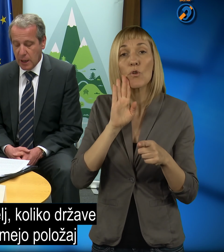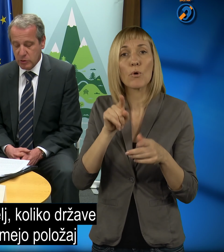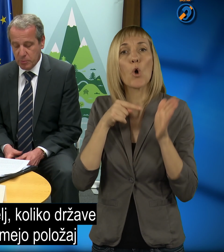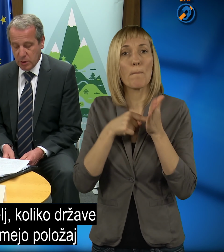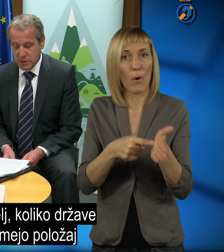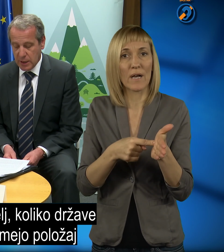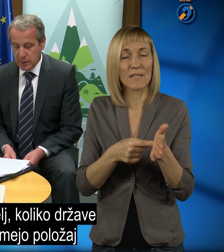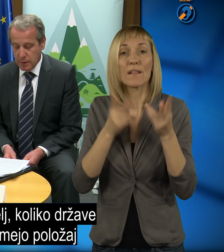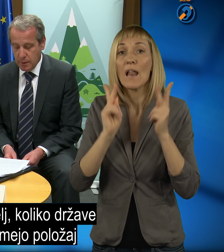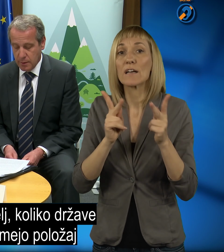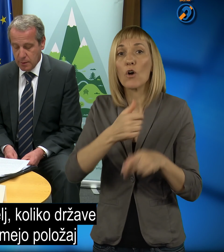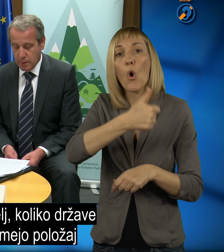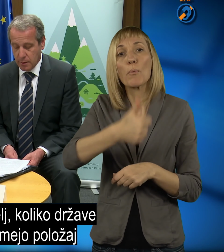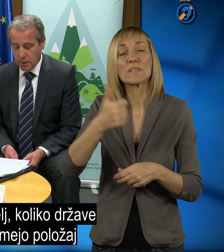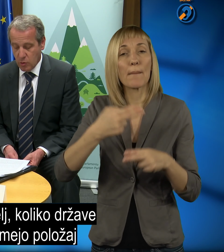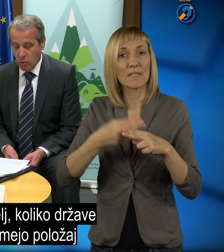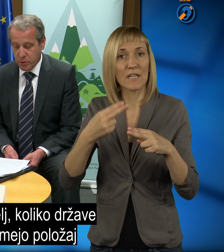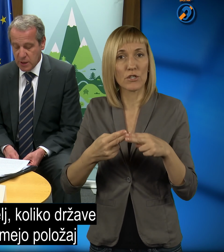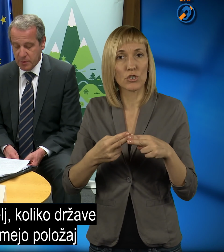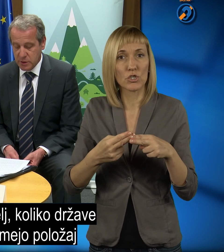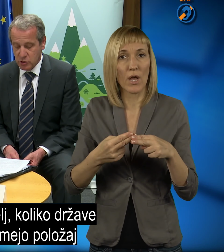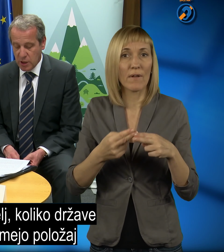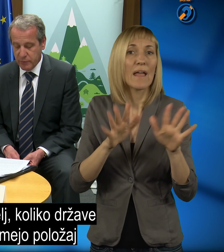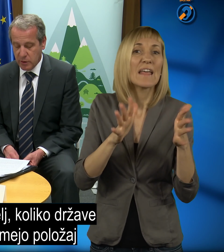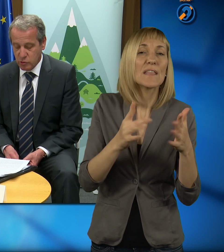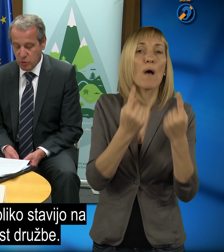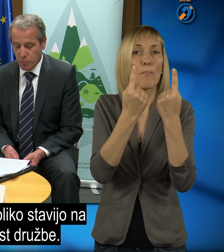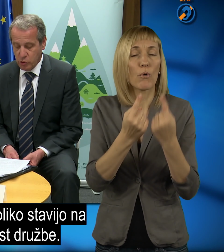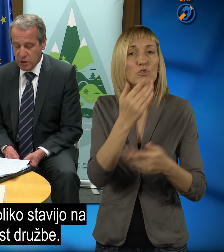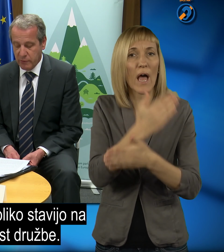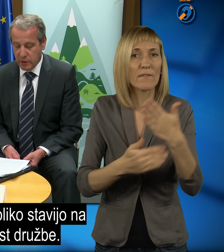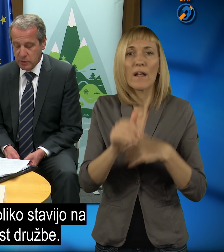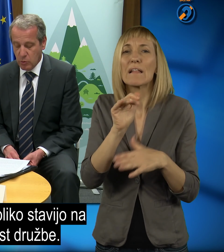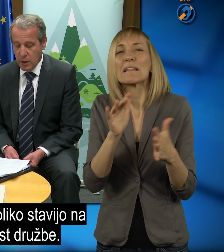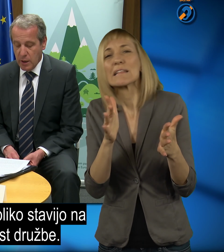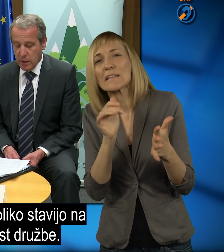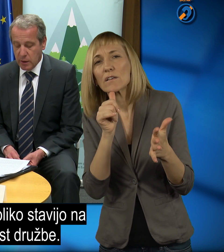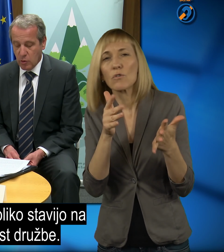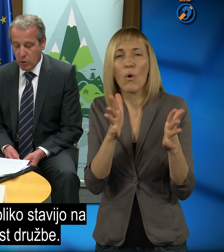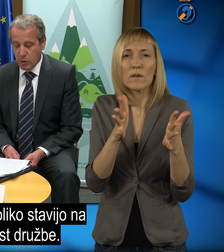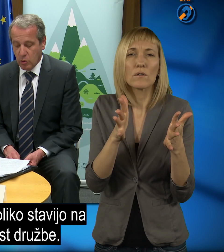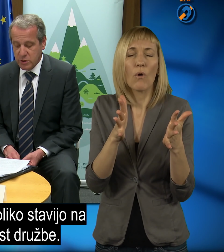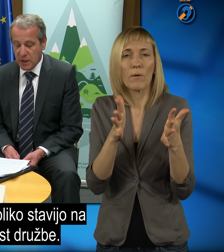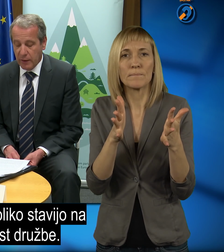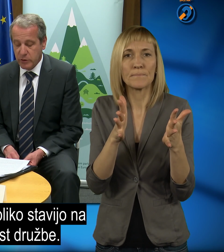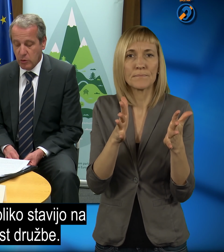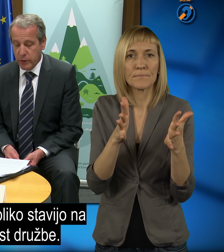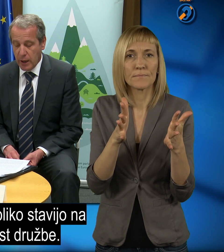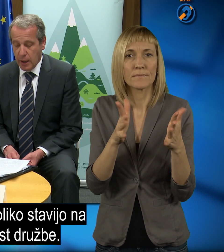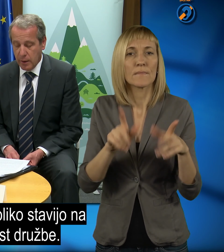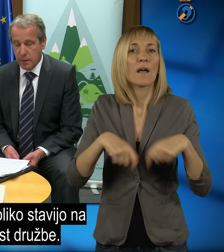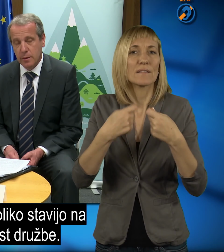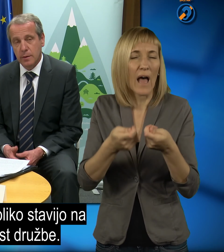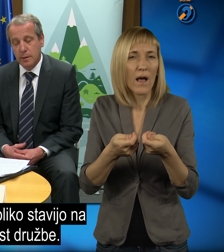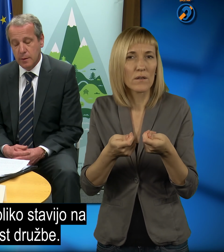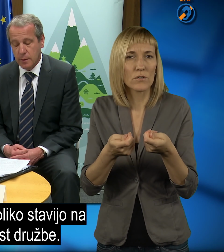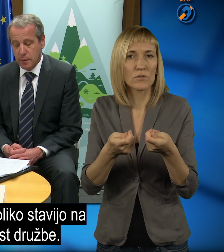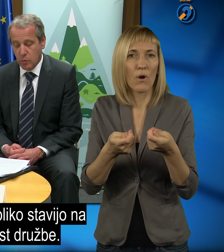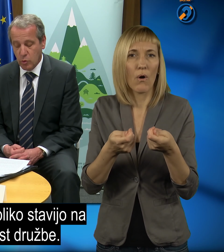indikator in pokazatelj, kako posamezne države razumajo položaj invalidov in koliko stavijo na